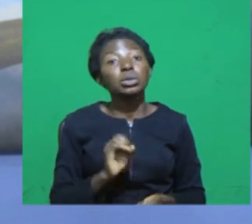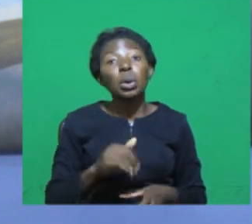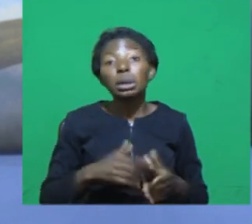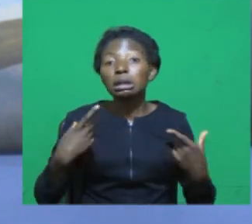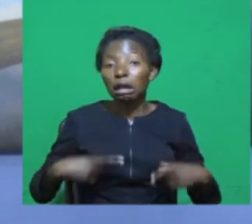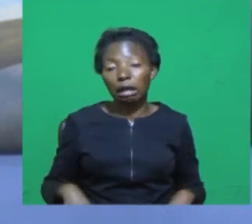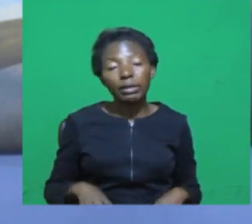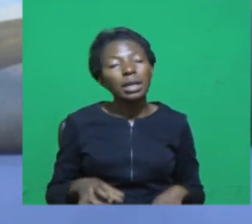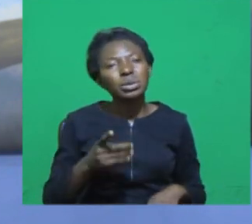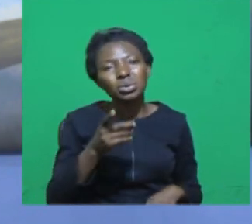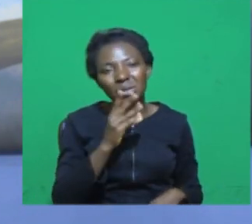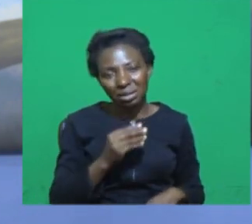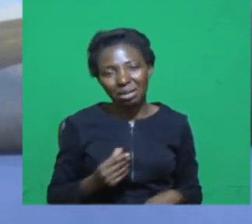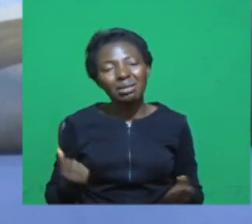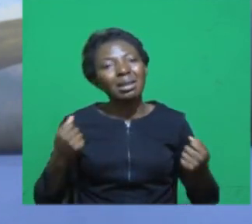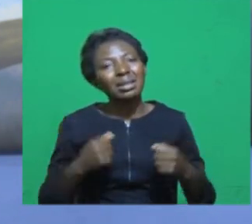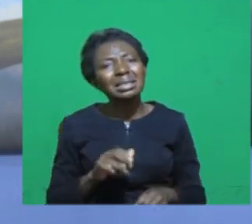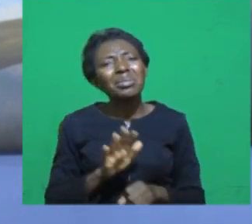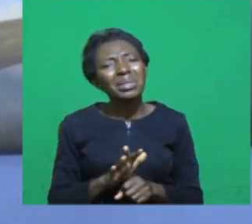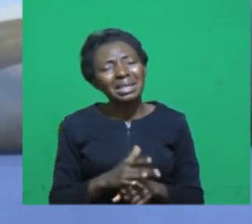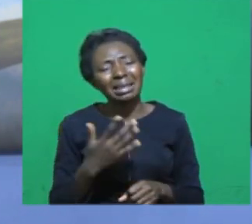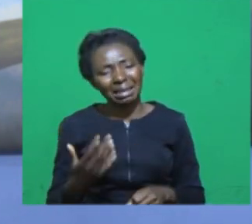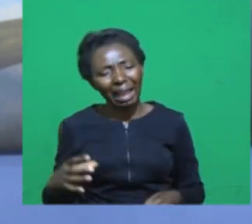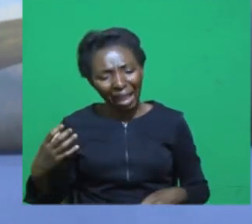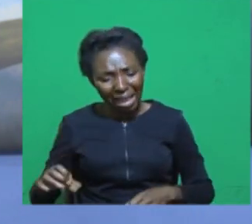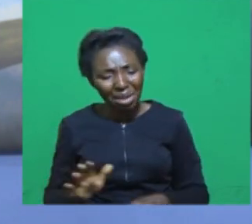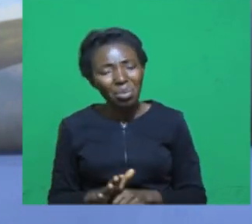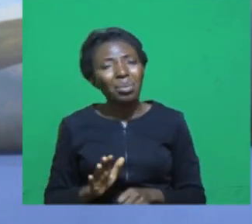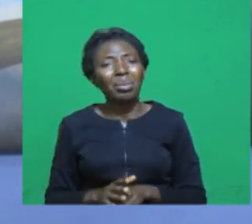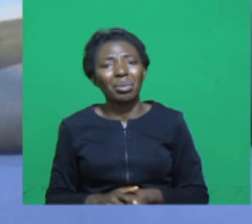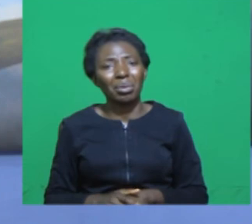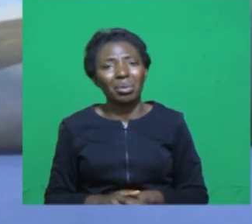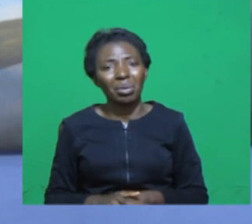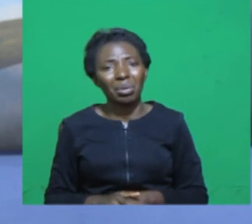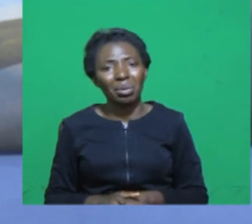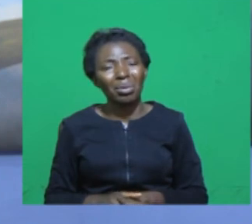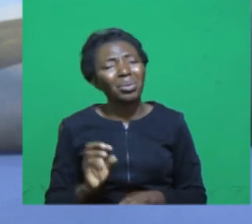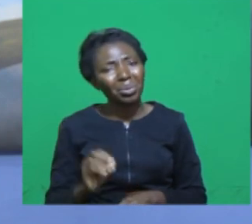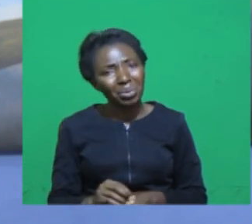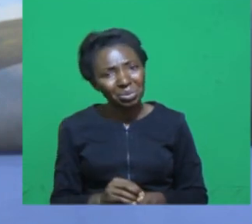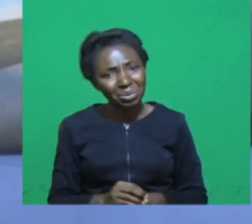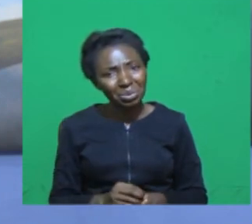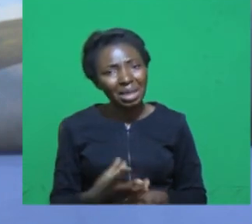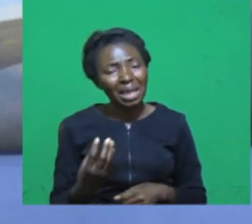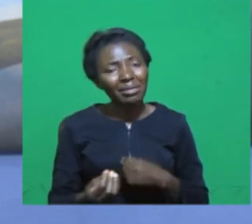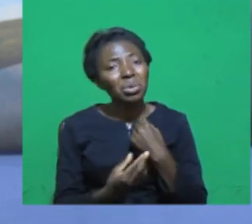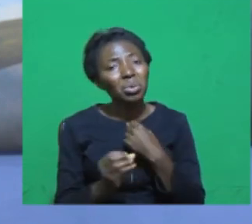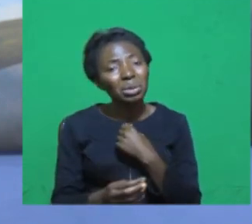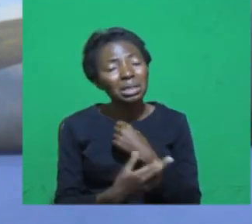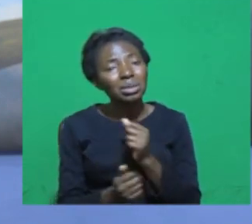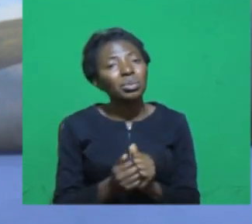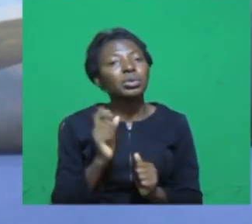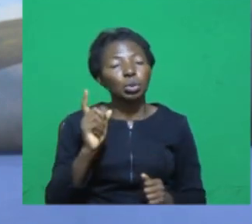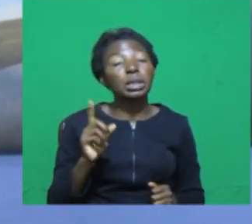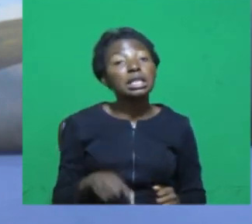paupenyu chaiwo ungabva wanyatsopfeka here zvakawanda kudaro, zviri right ukama hwako naMwari. Ndofunga